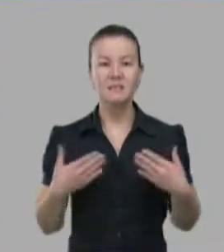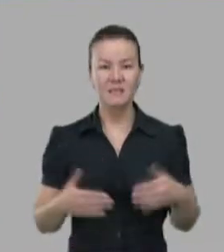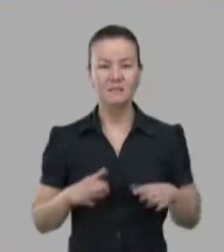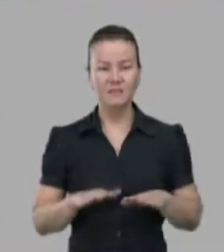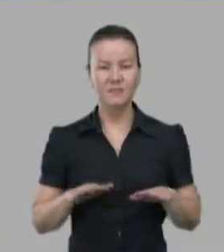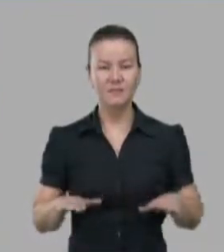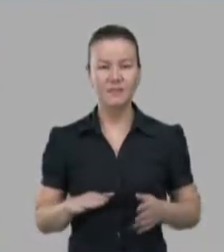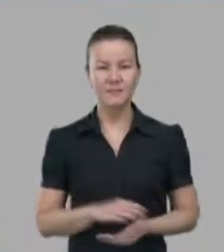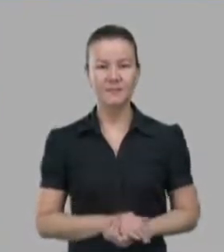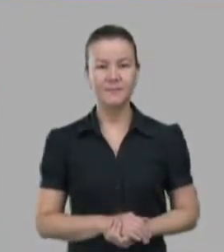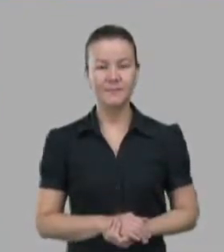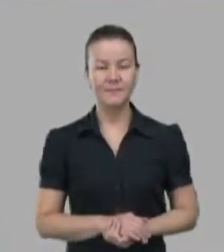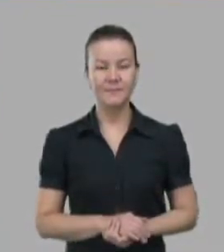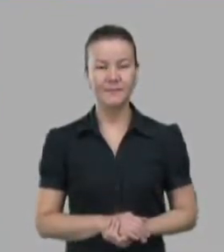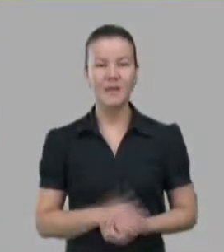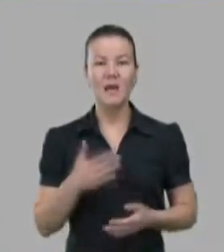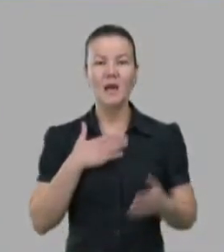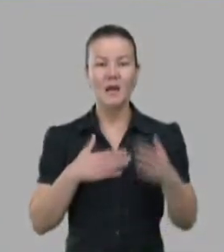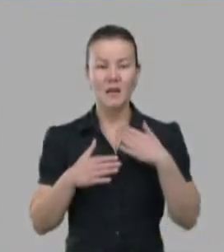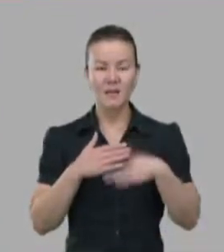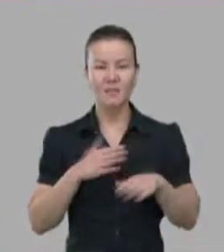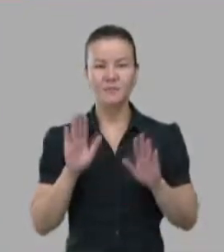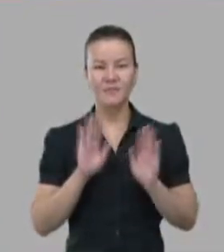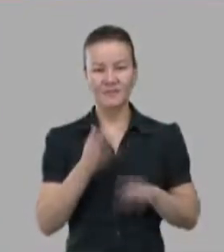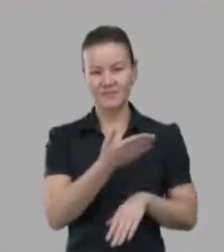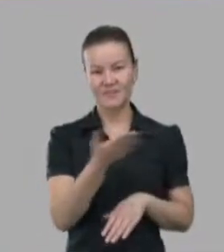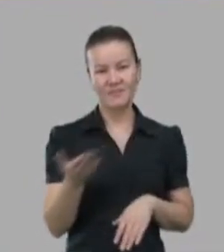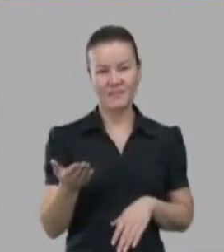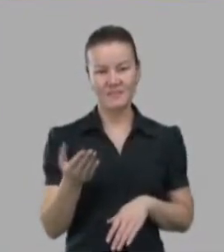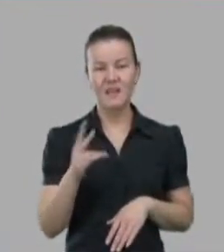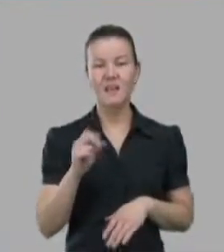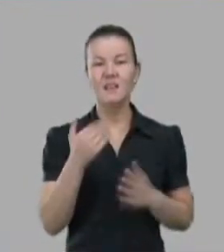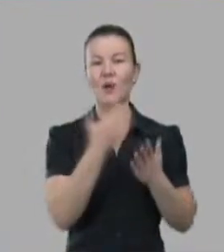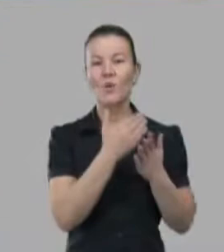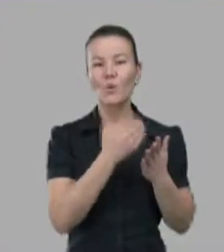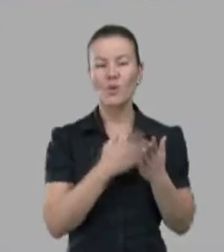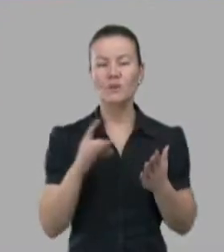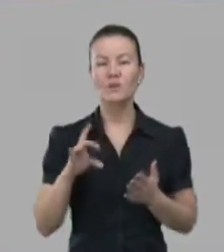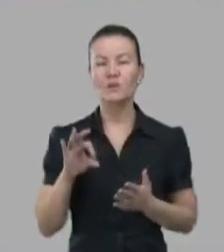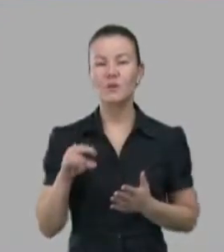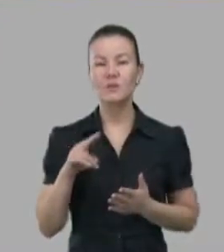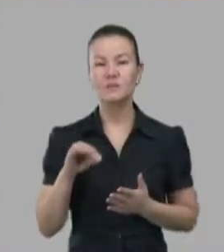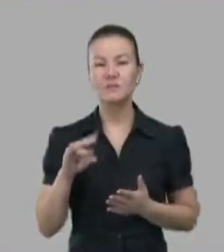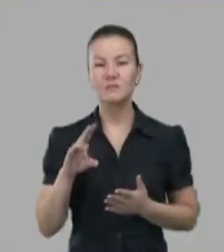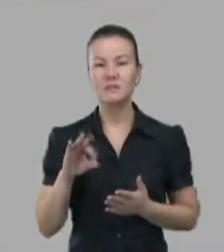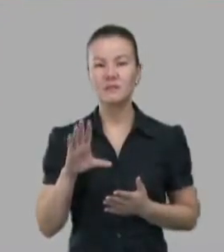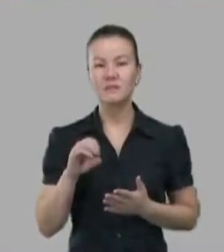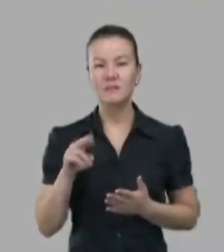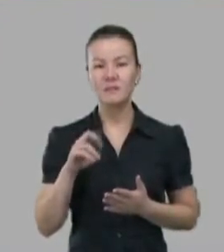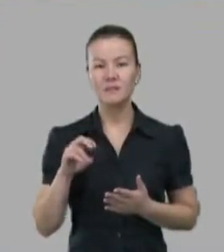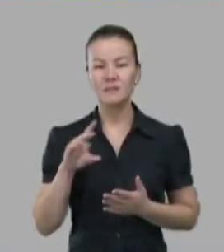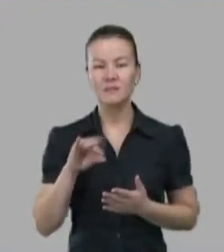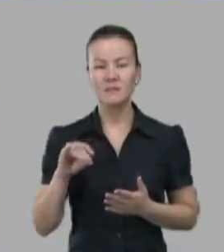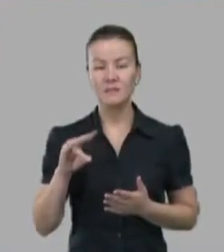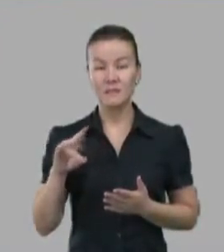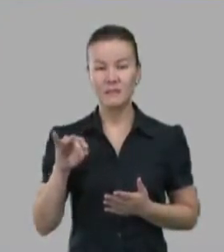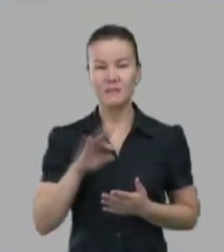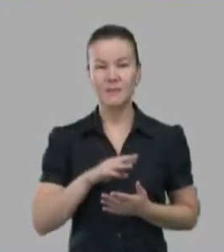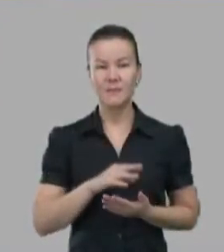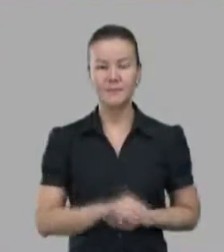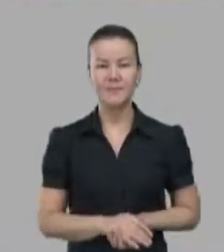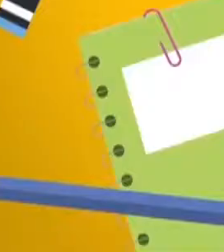Здравствуйте, ребята! Рада приветствовать вас на уроке родиноведения.